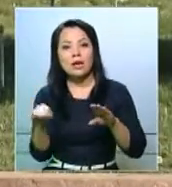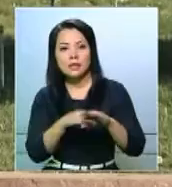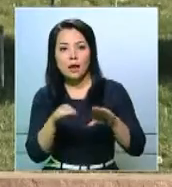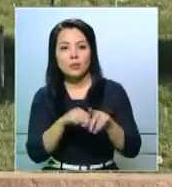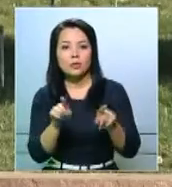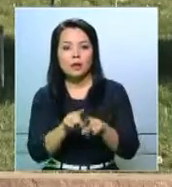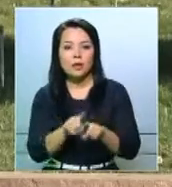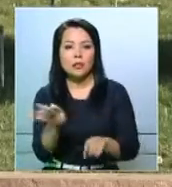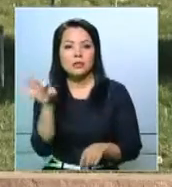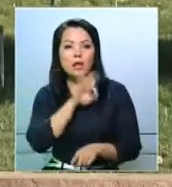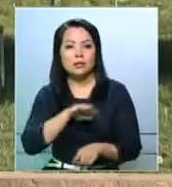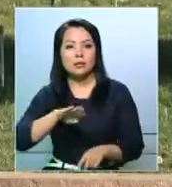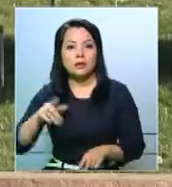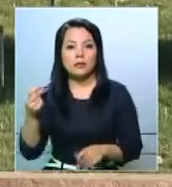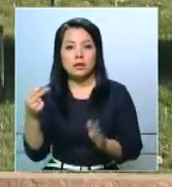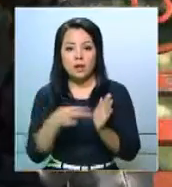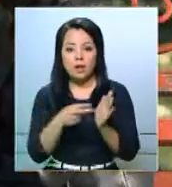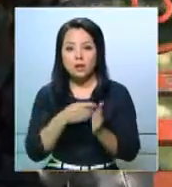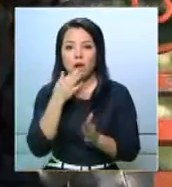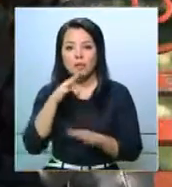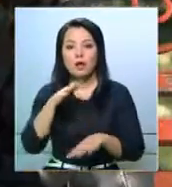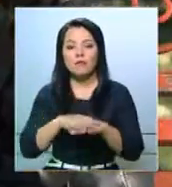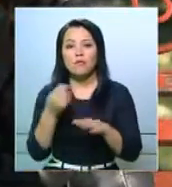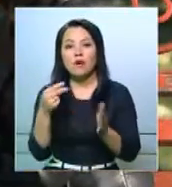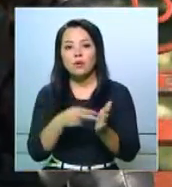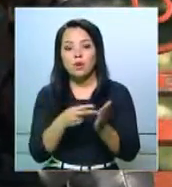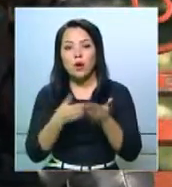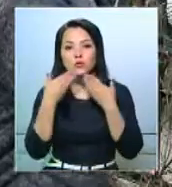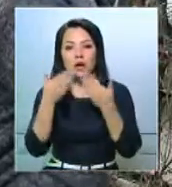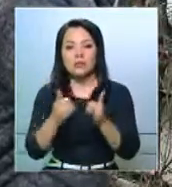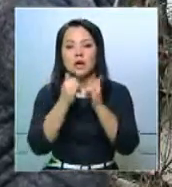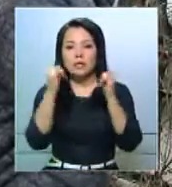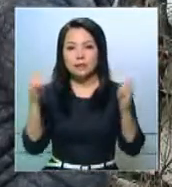анағұрлым тиімді болса, онда ұлттық валютаға сұраныс артады.